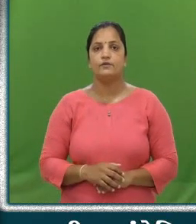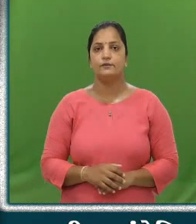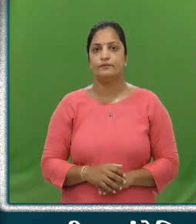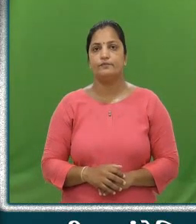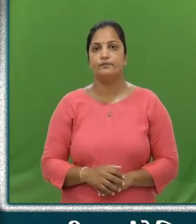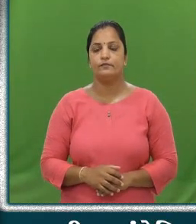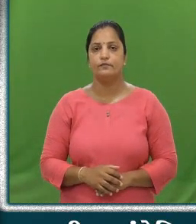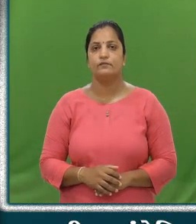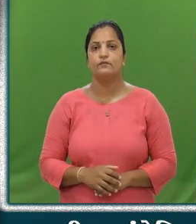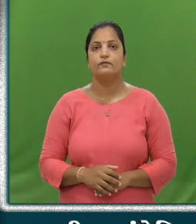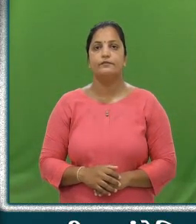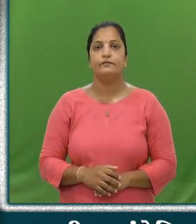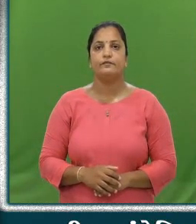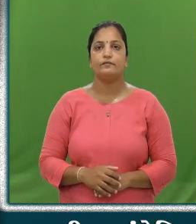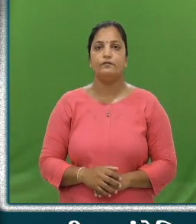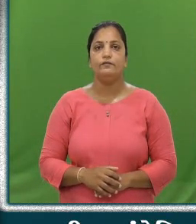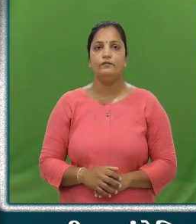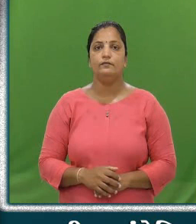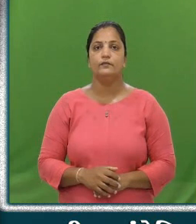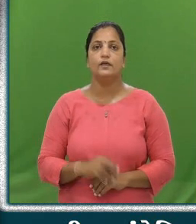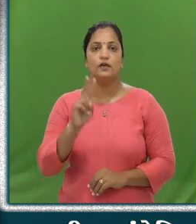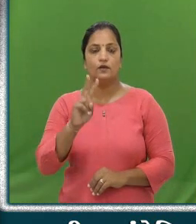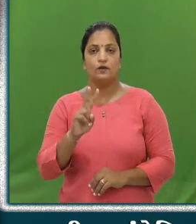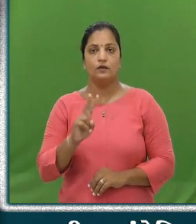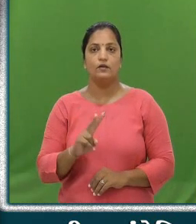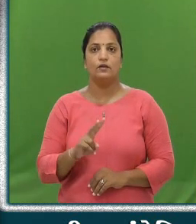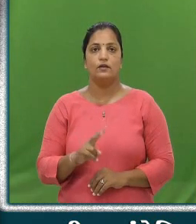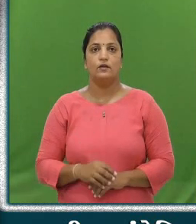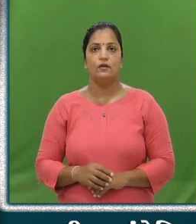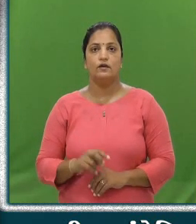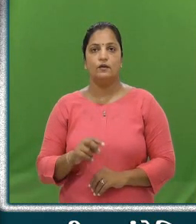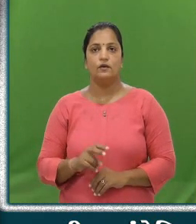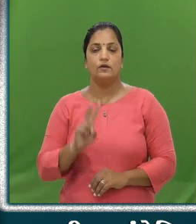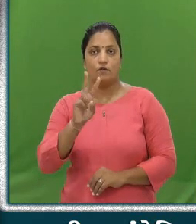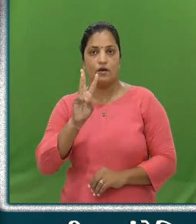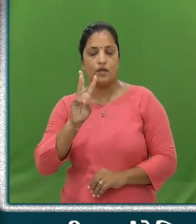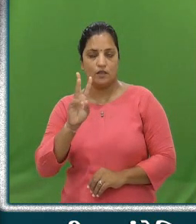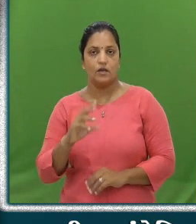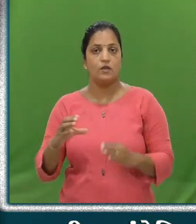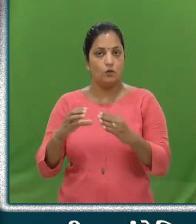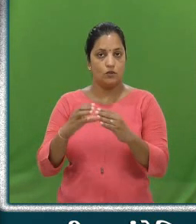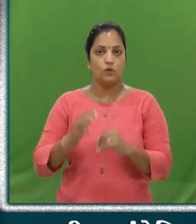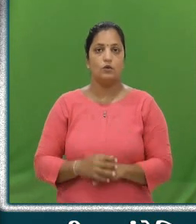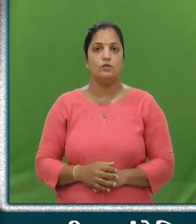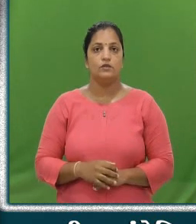તો દૈહિક રંગસૂત્રો છે જ્યારે છેલ્લું જે જોડ જે છે બરોબર 23મી જોડ છે